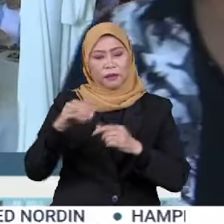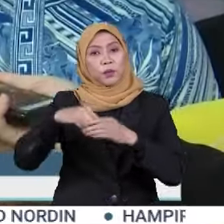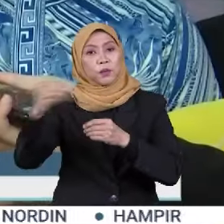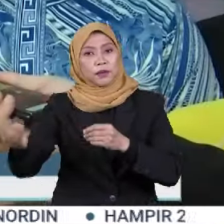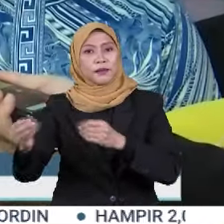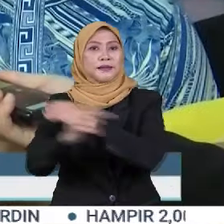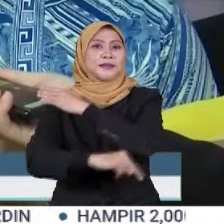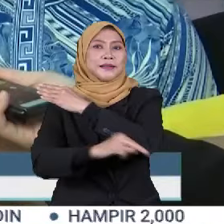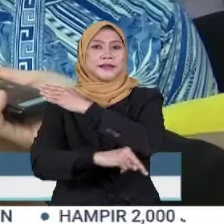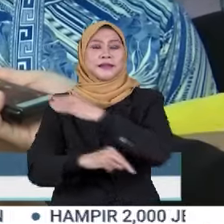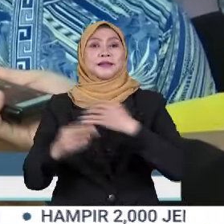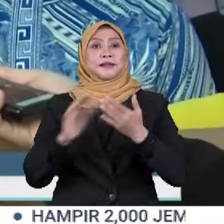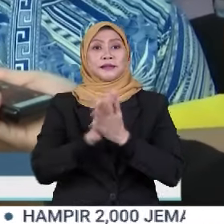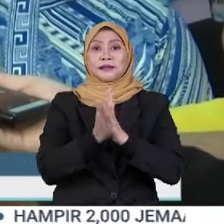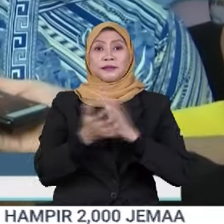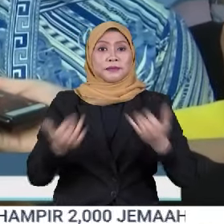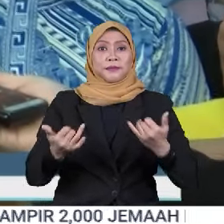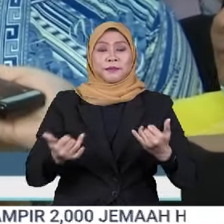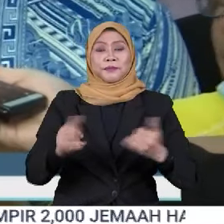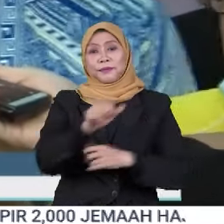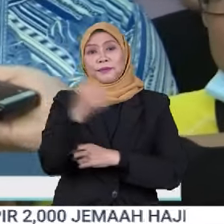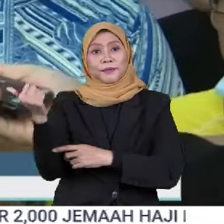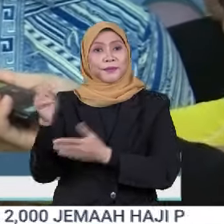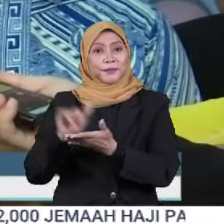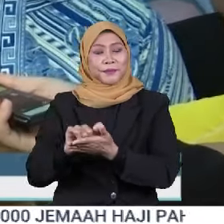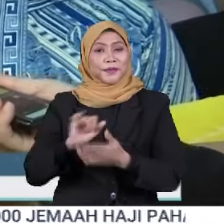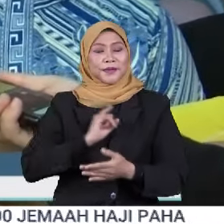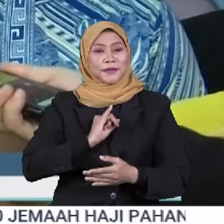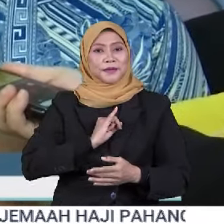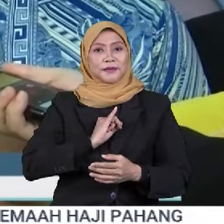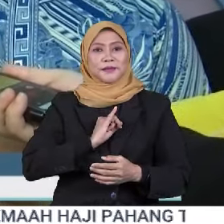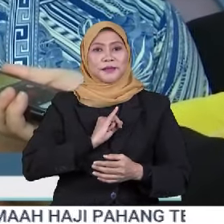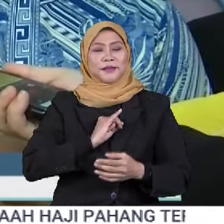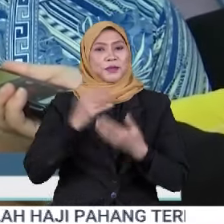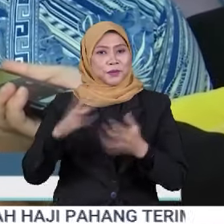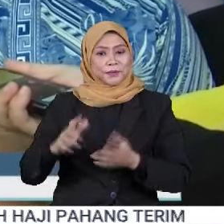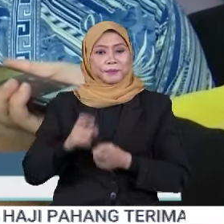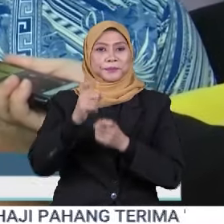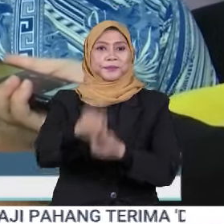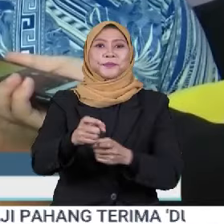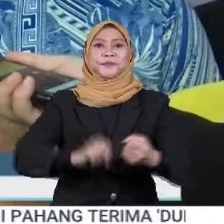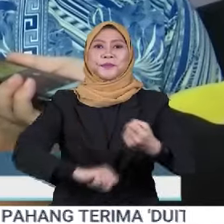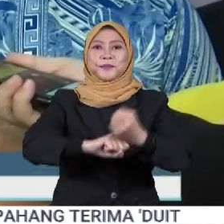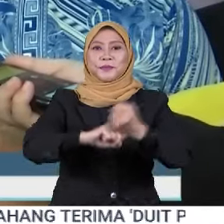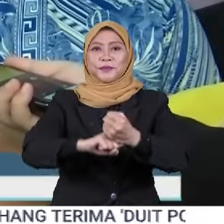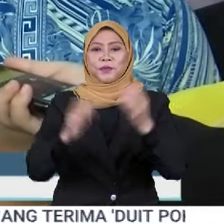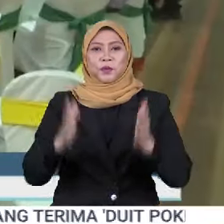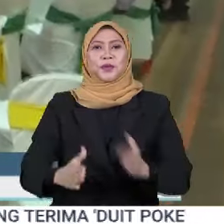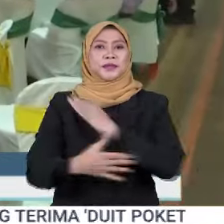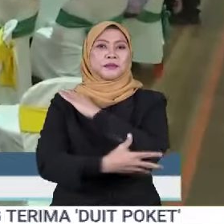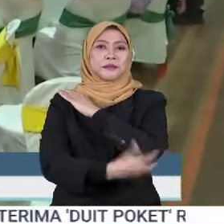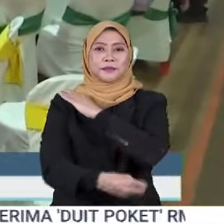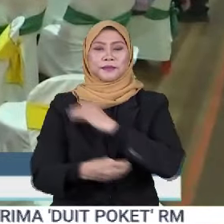negeri ini Jadi selain daripada itu juga saya telah menyampaikan sedikit sumbangan kepada asnaf